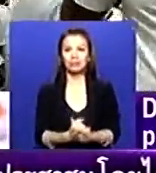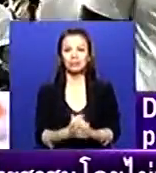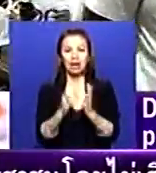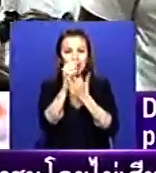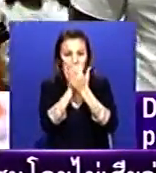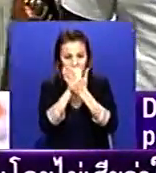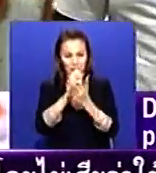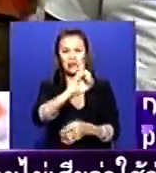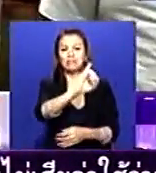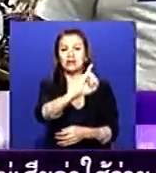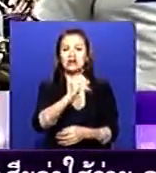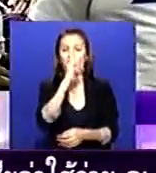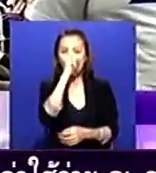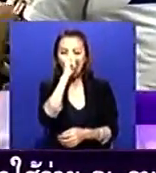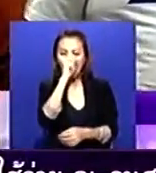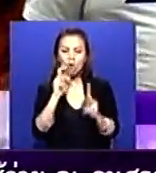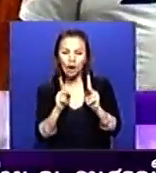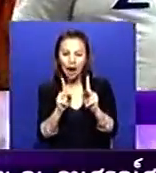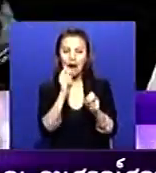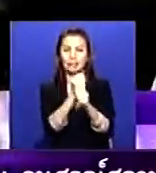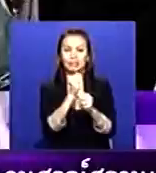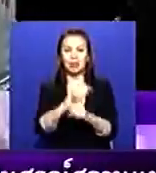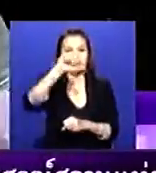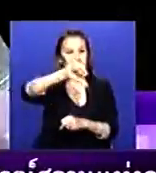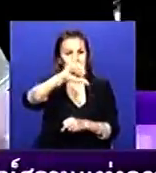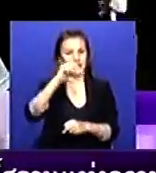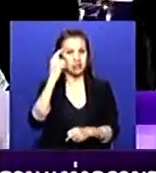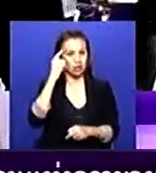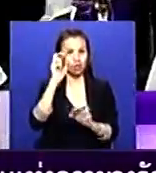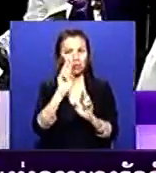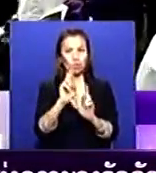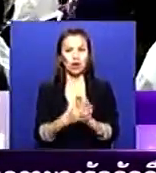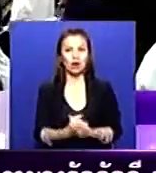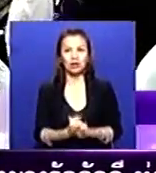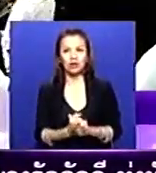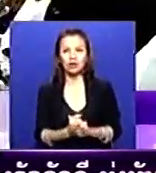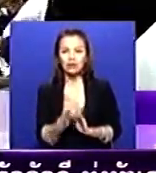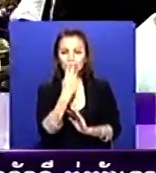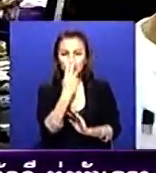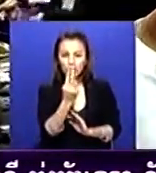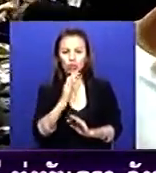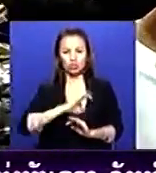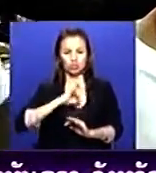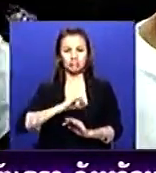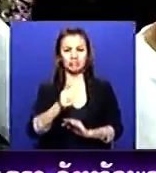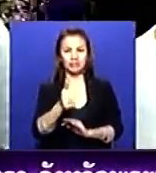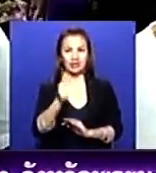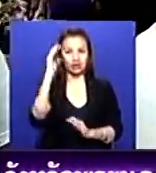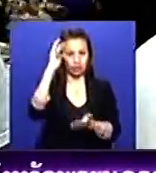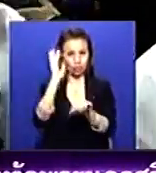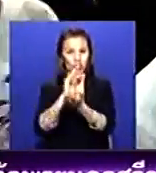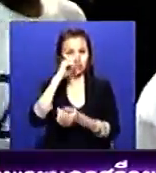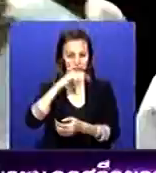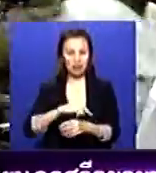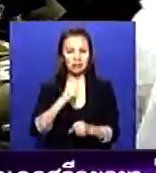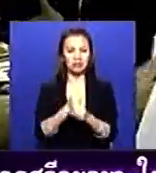งไม่ดีนะครับอย่าไปลองอย่าไปกล้านะฮะไม่ลองไม่ดีก็ดีครับไม่รู้เลยไม่ก็รู้สึกดีฮะที่ตำรวจไทยเราทำได้